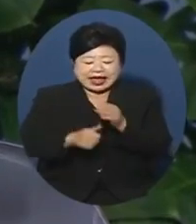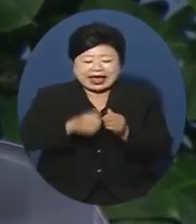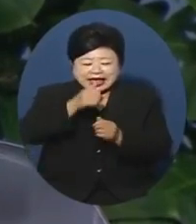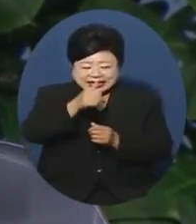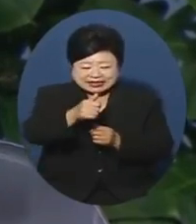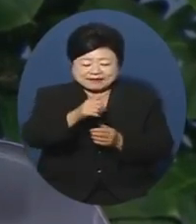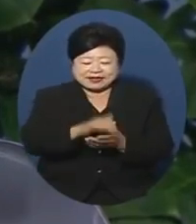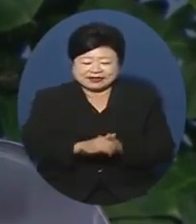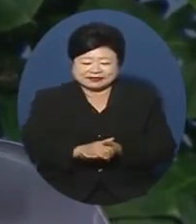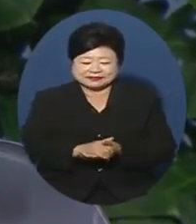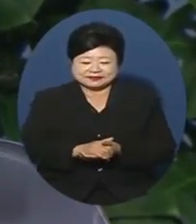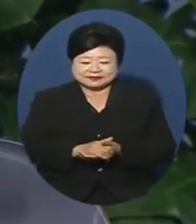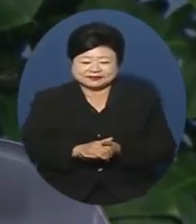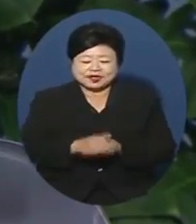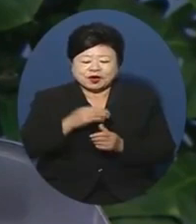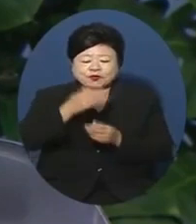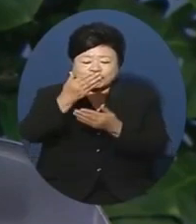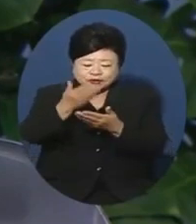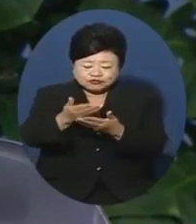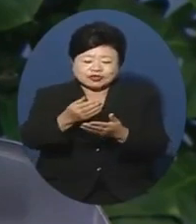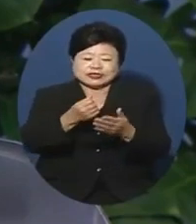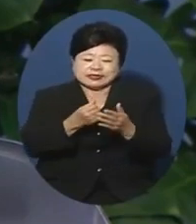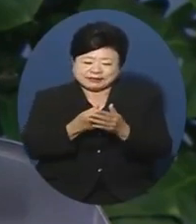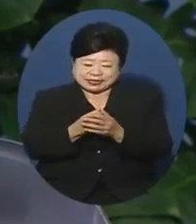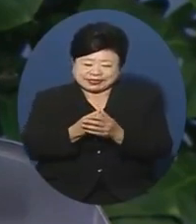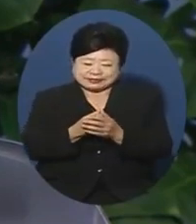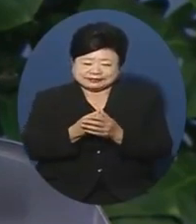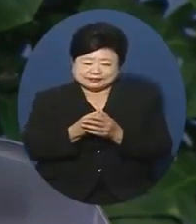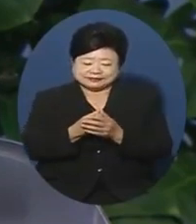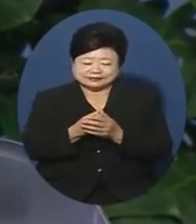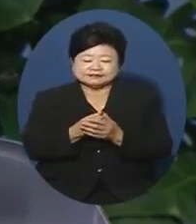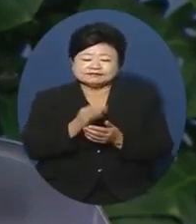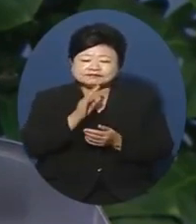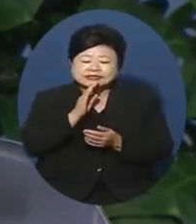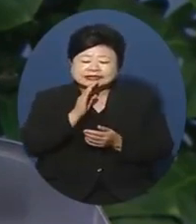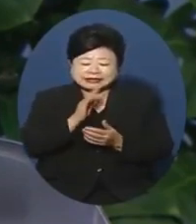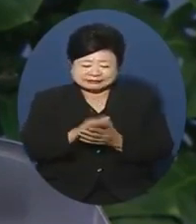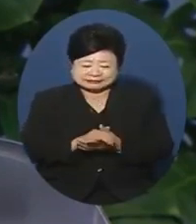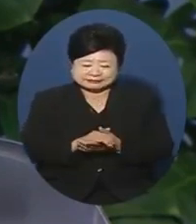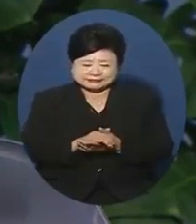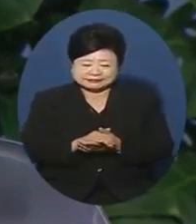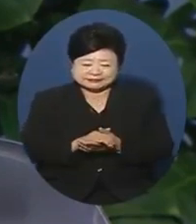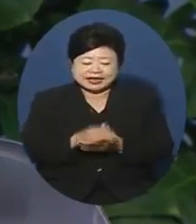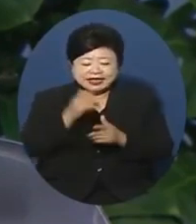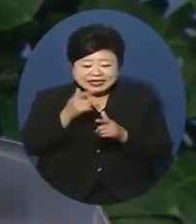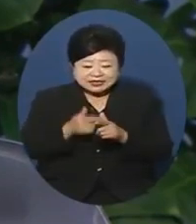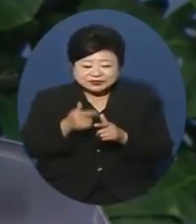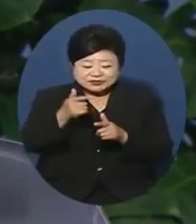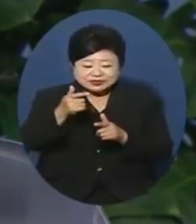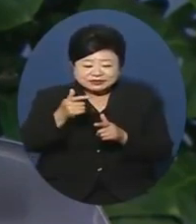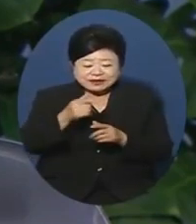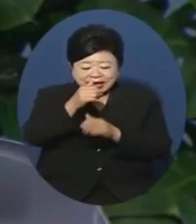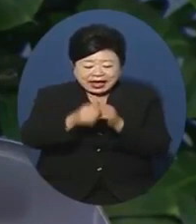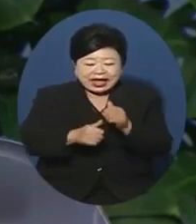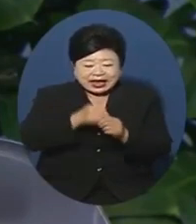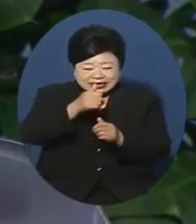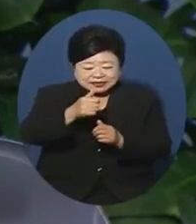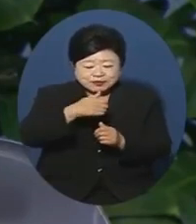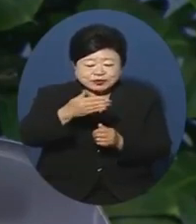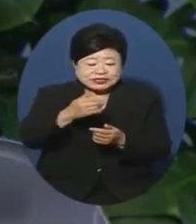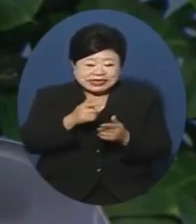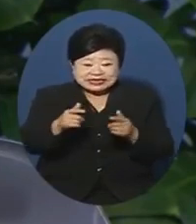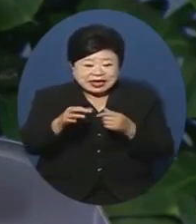하나님이 보내신 것이 틀림없다. 예수님은 하나님이 안